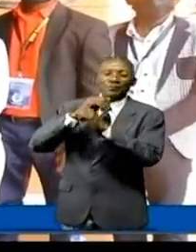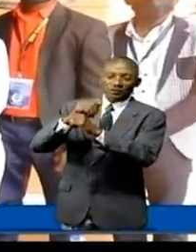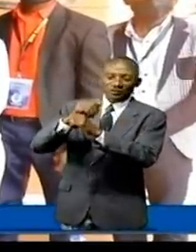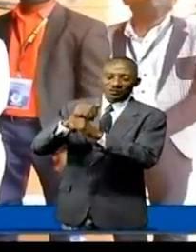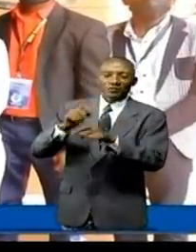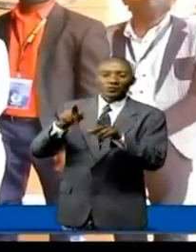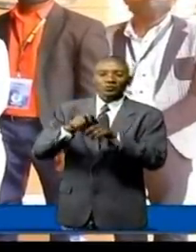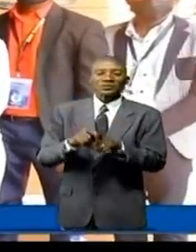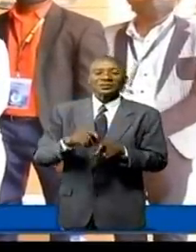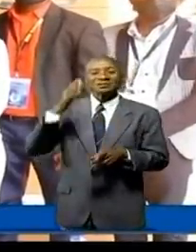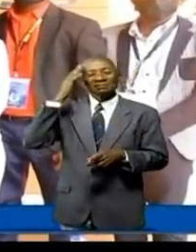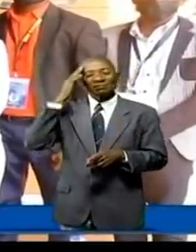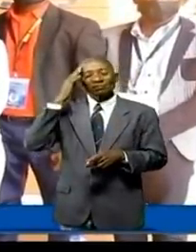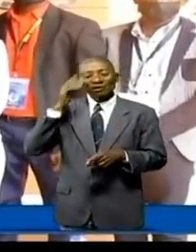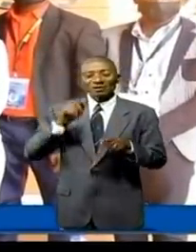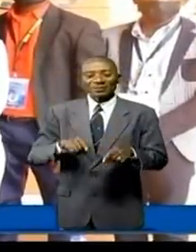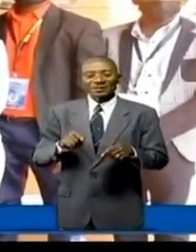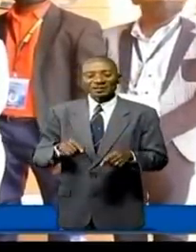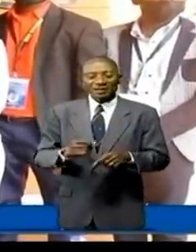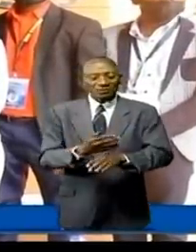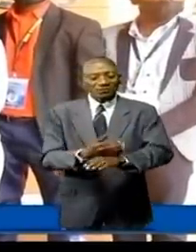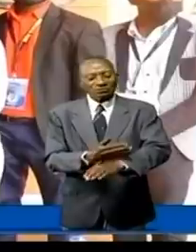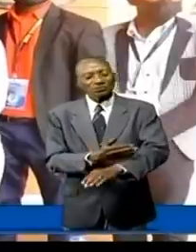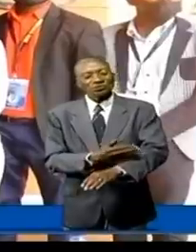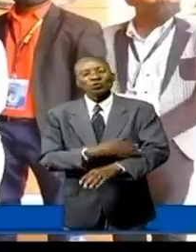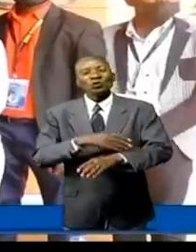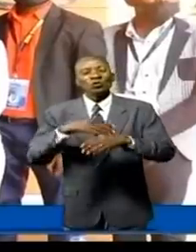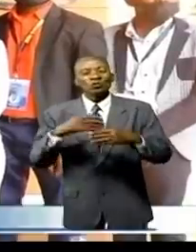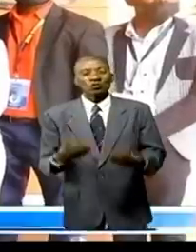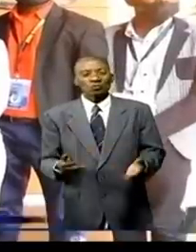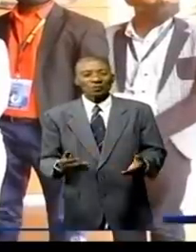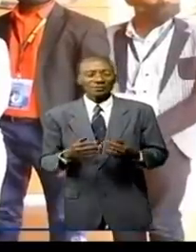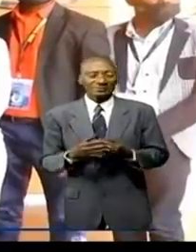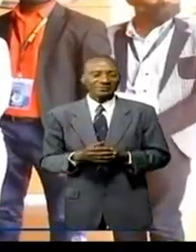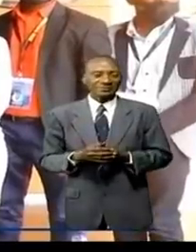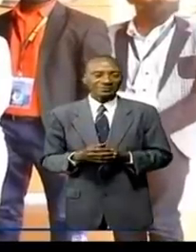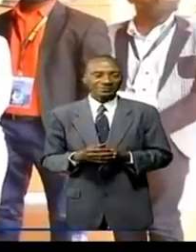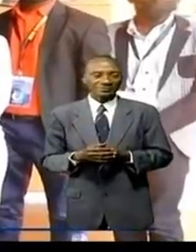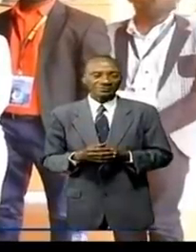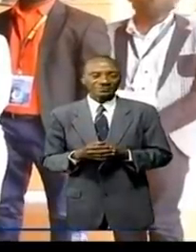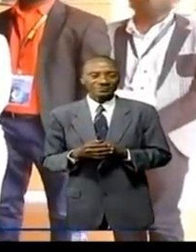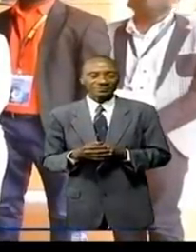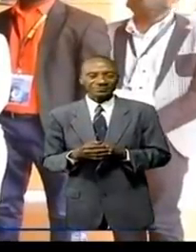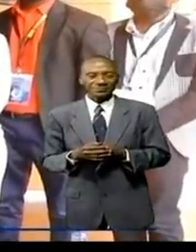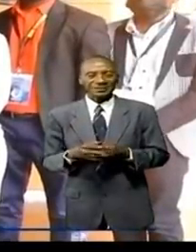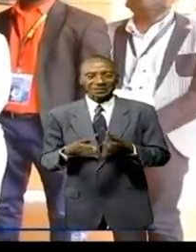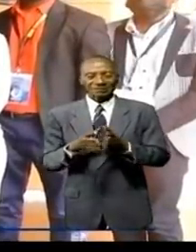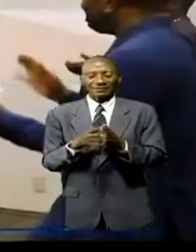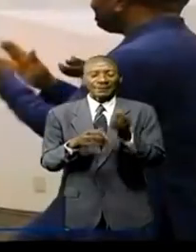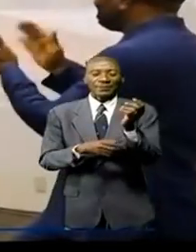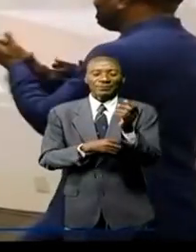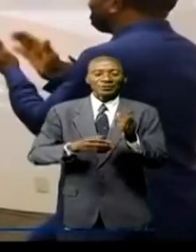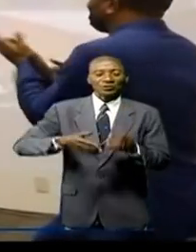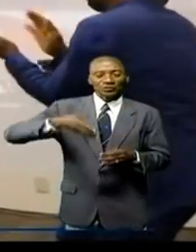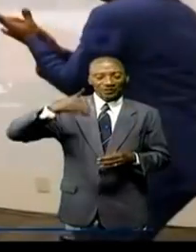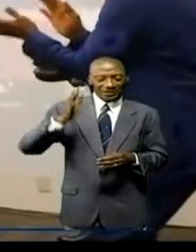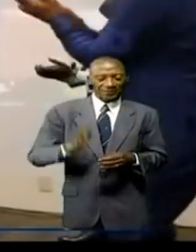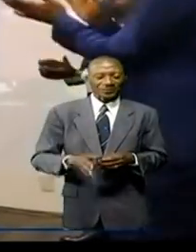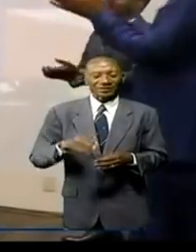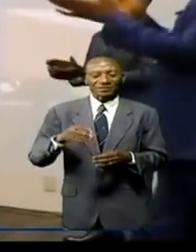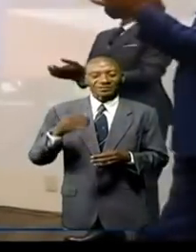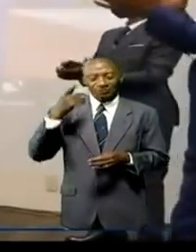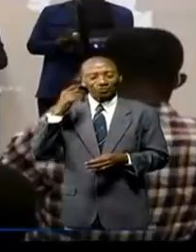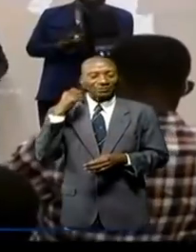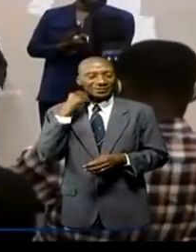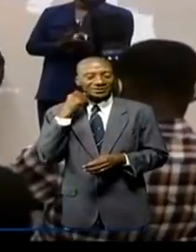COVID. Et bien évidemment, cette COVID a été bien lidée par les experts de santé. À l'issue de cette